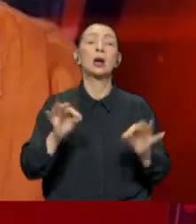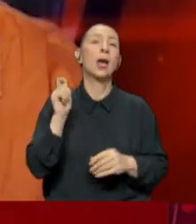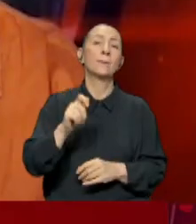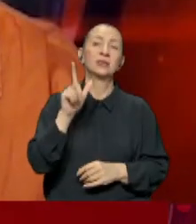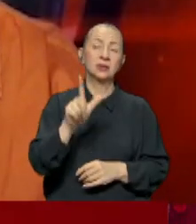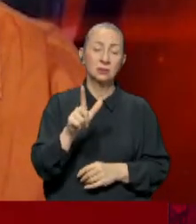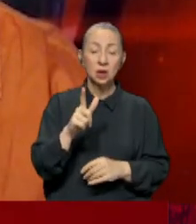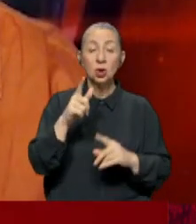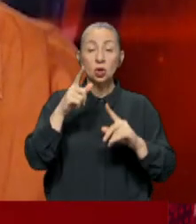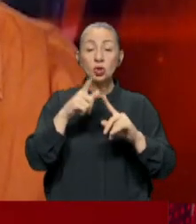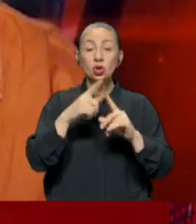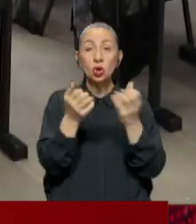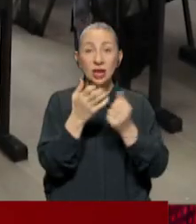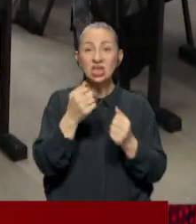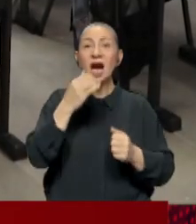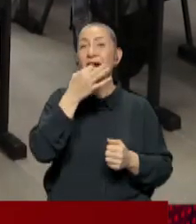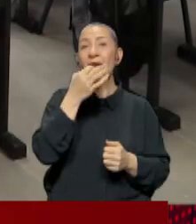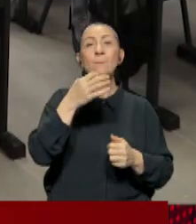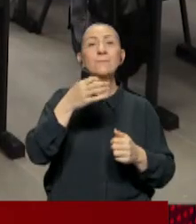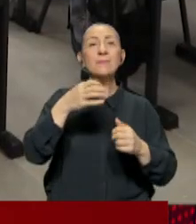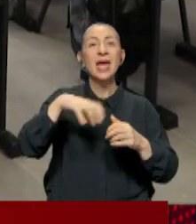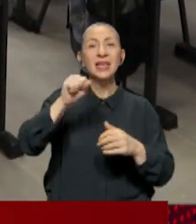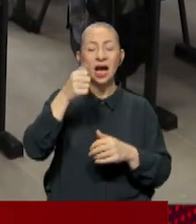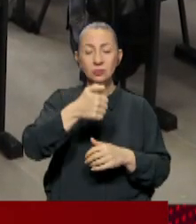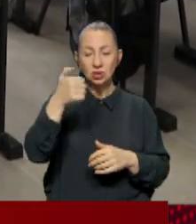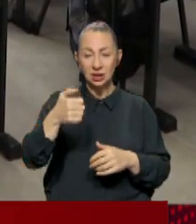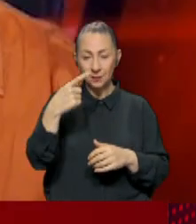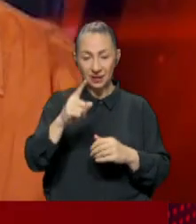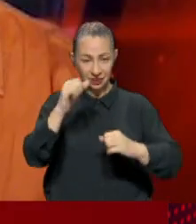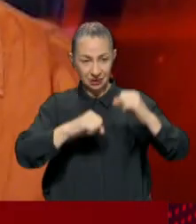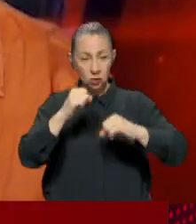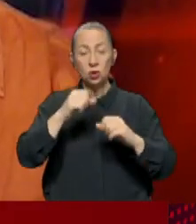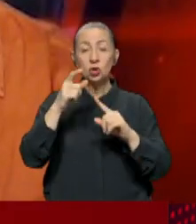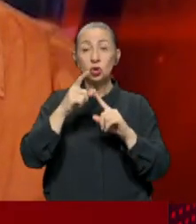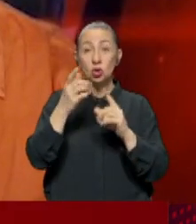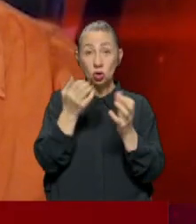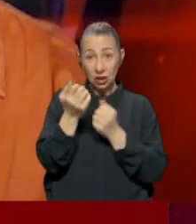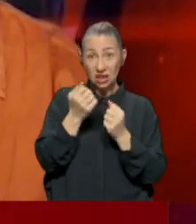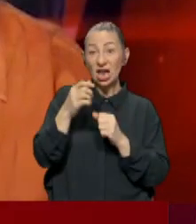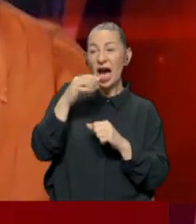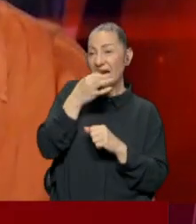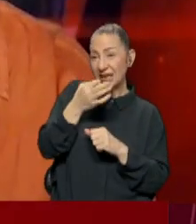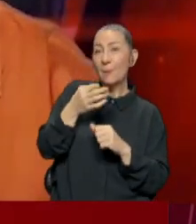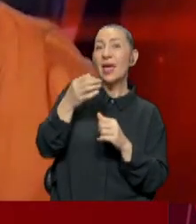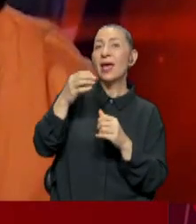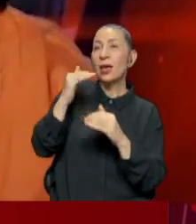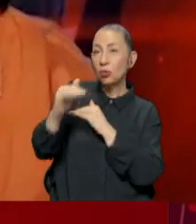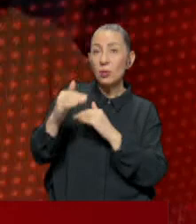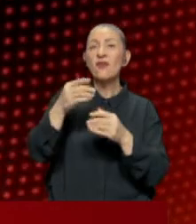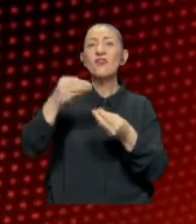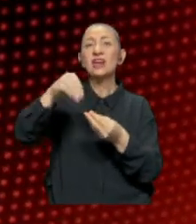yapmak. Tüketici hakem heyetine başvurabilir. 66 bin liraya kadar olan çekişmelere tüketici hakem heyeti faiziyle geri alabilir.